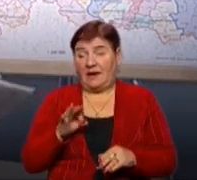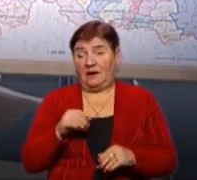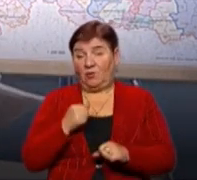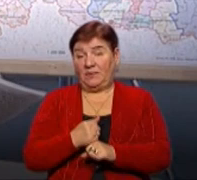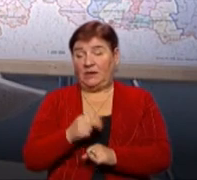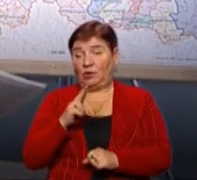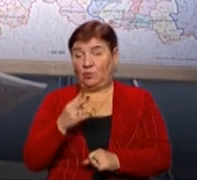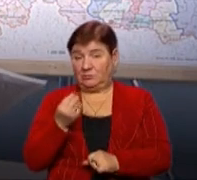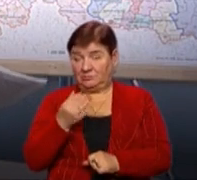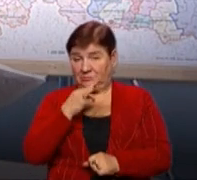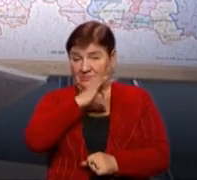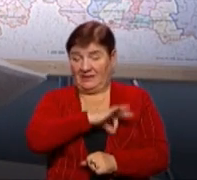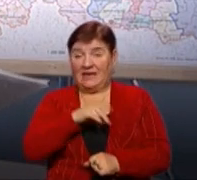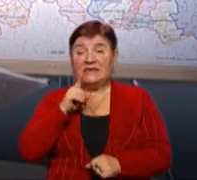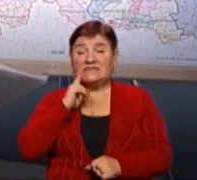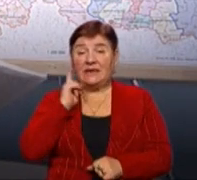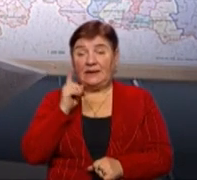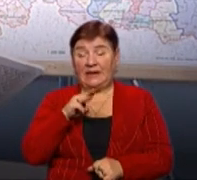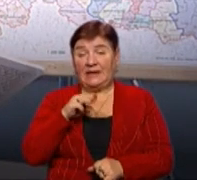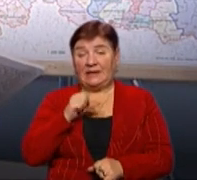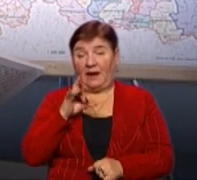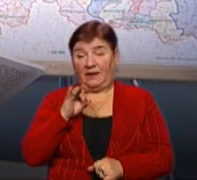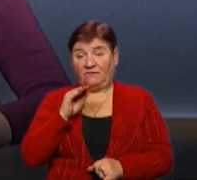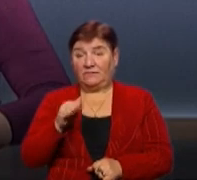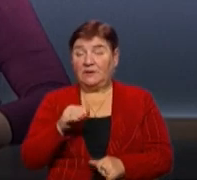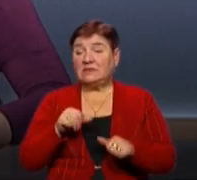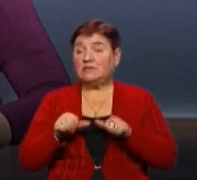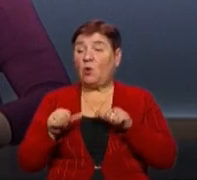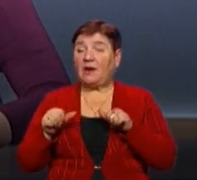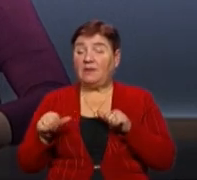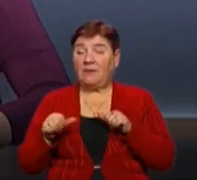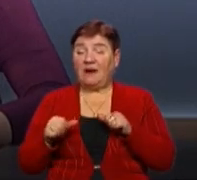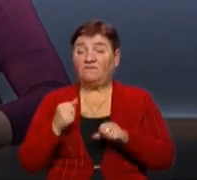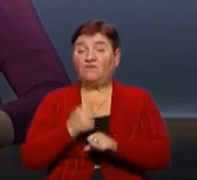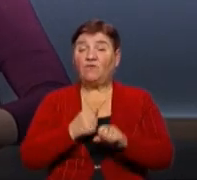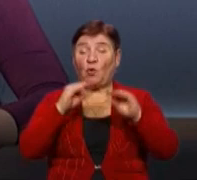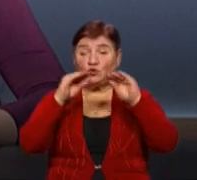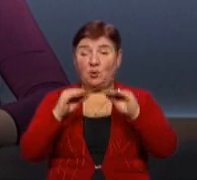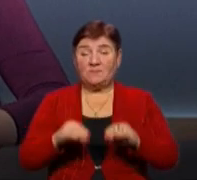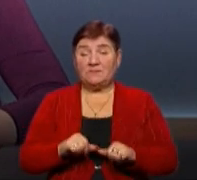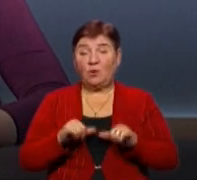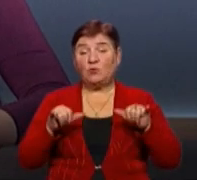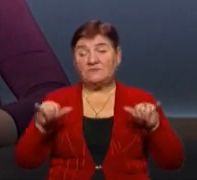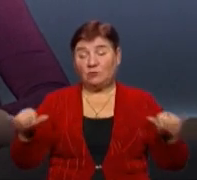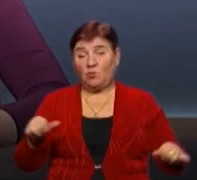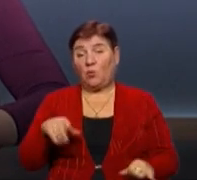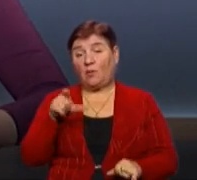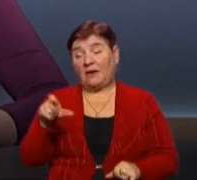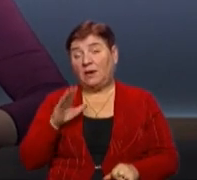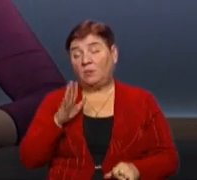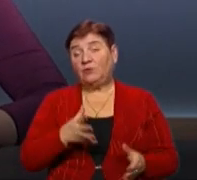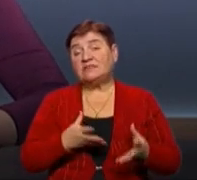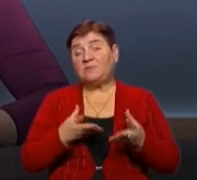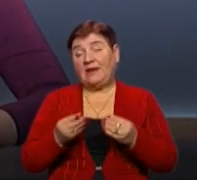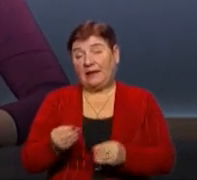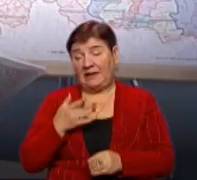тільки ті, хто наживаються на зеленому тарифі. Як в цьому, і, зокрема, в розробці стратегії розвитку громад буде сприяти